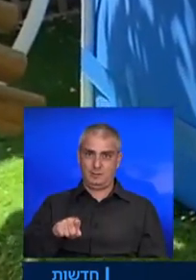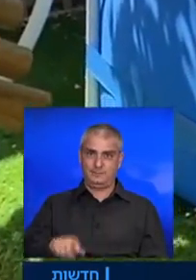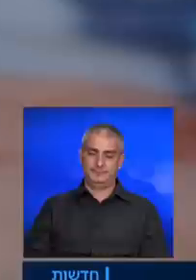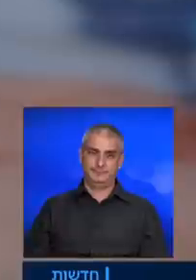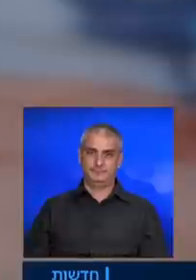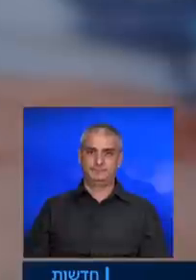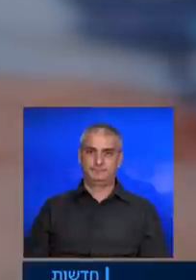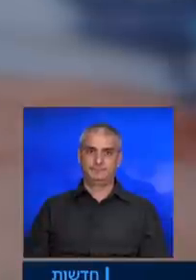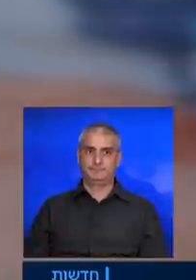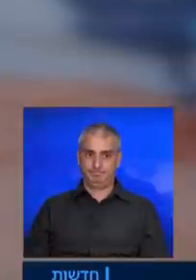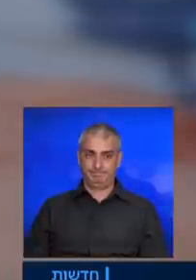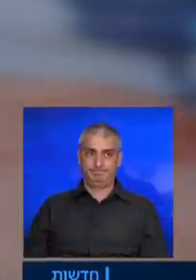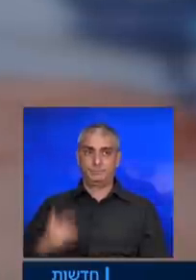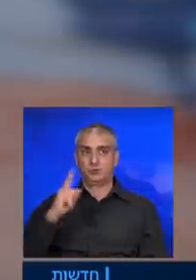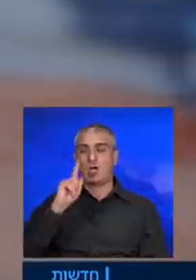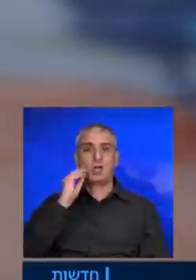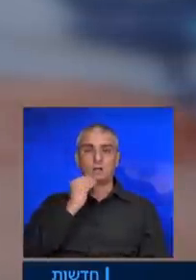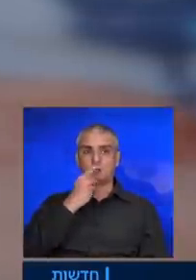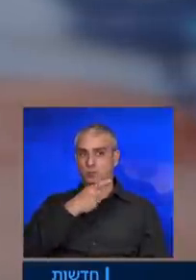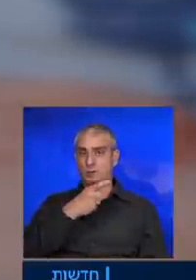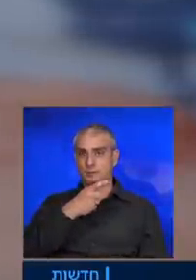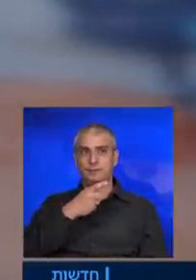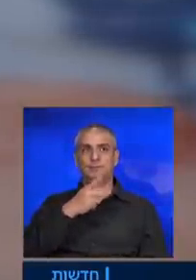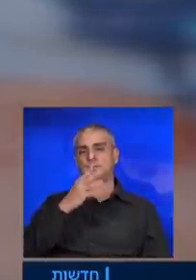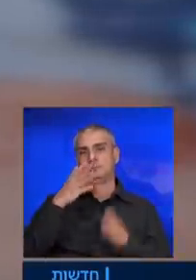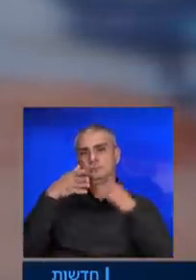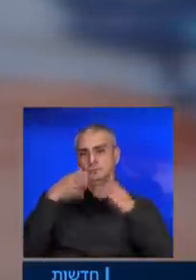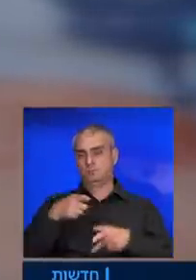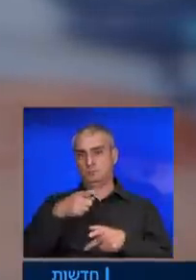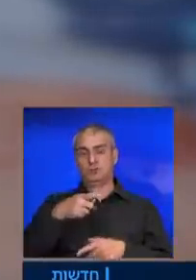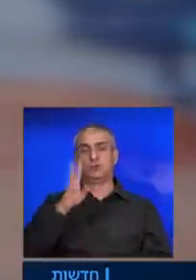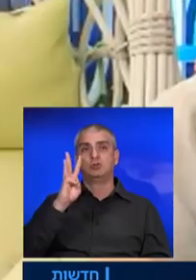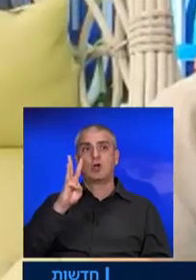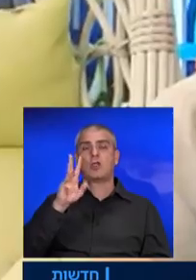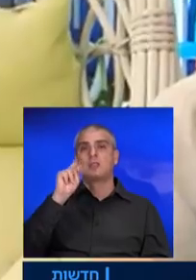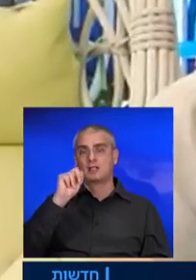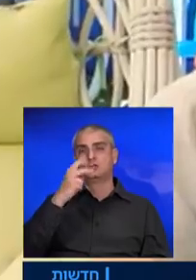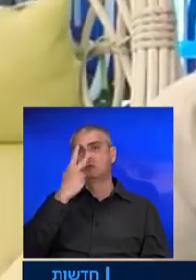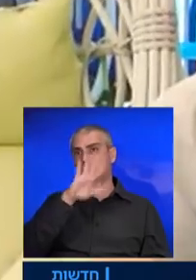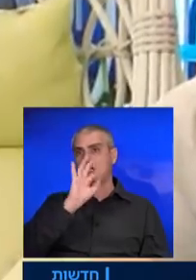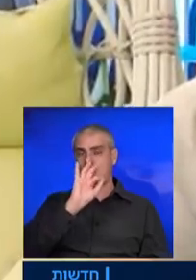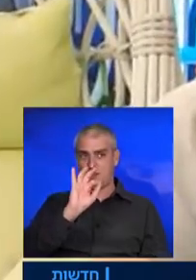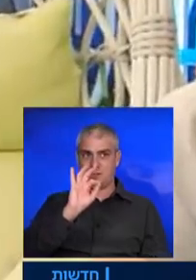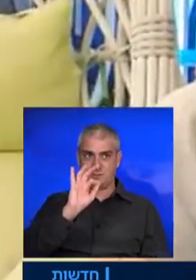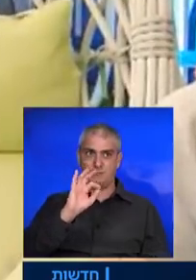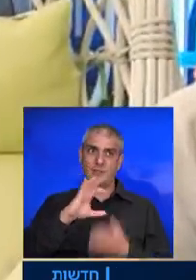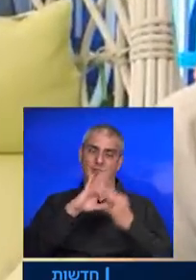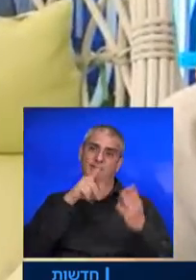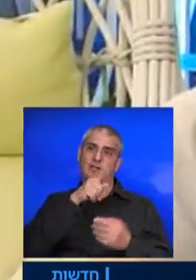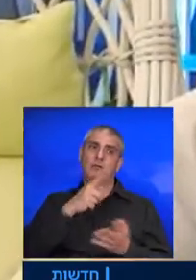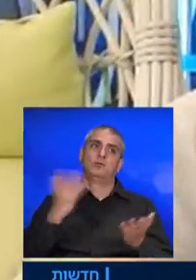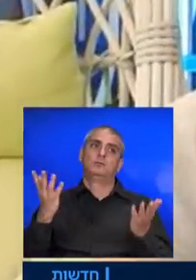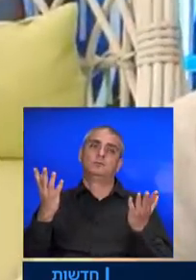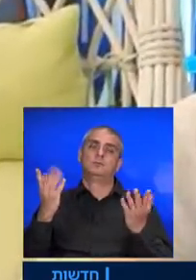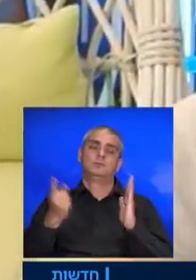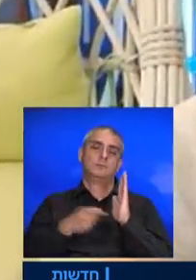באחת בצהריים, עתי פרי הובא למנוחות. שרון, נטשה ושני ילדיהם נפרדו ממנו בפעם האחרונה.